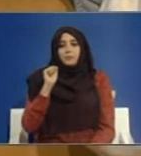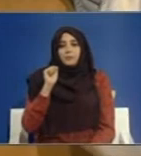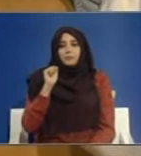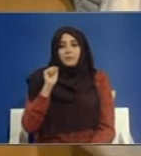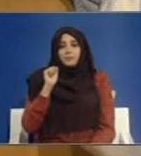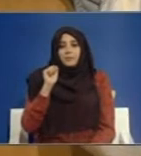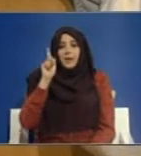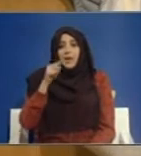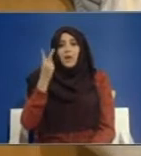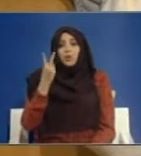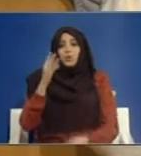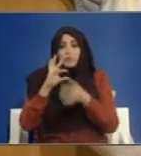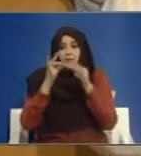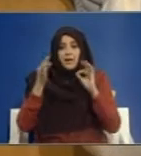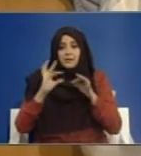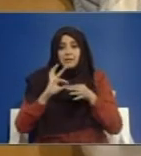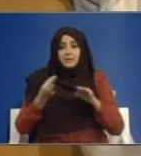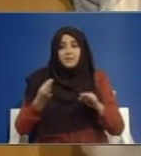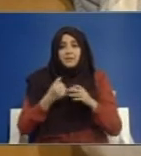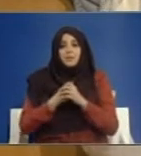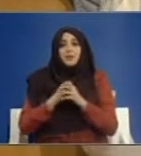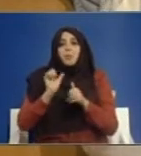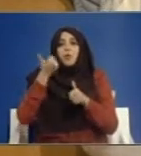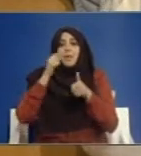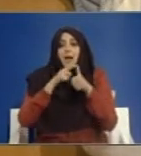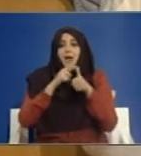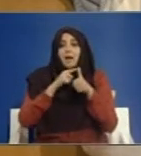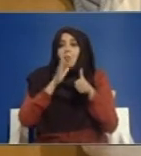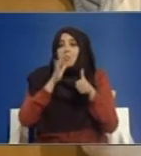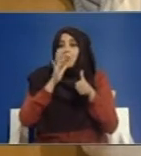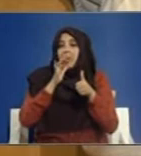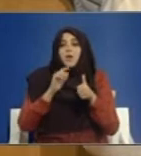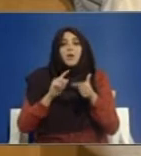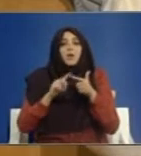نقول فيه عبارتان، عبارة واحدة لا يمكن، وعبارة واحدة لا يصح.